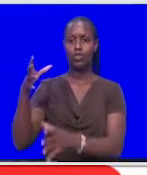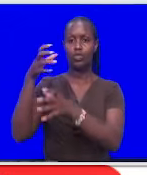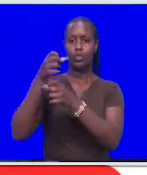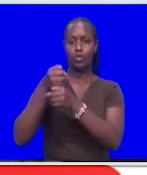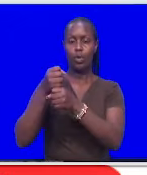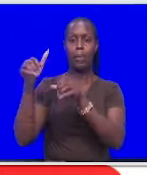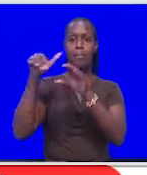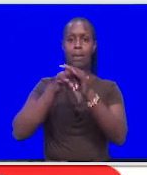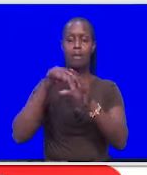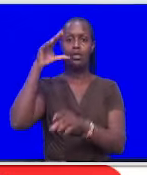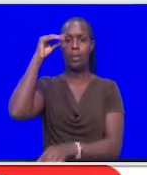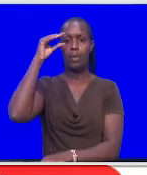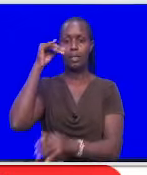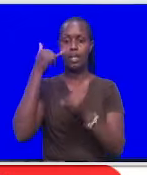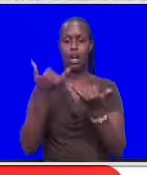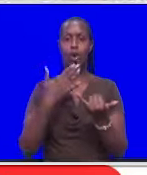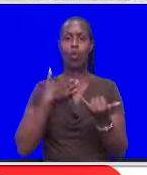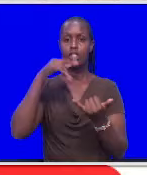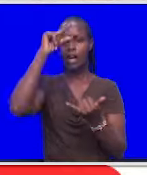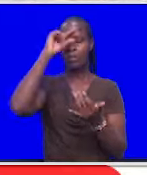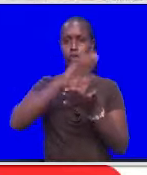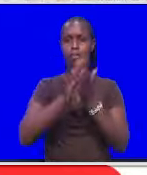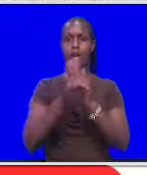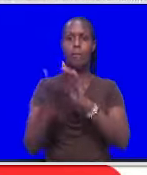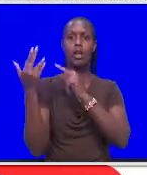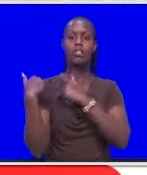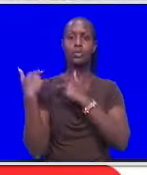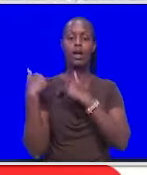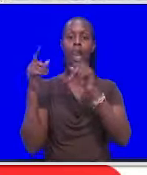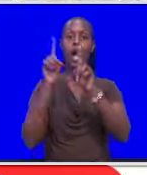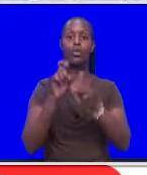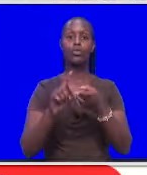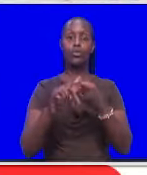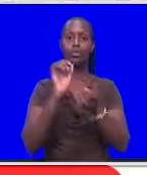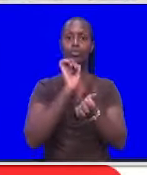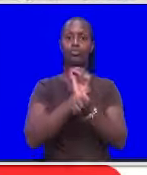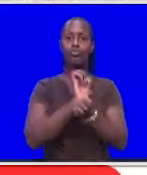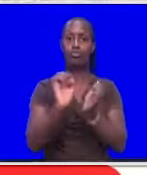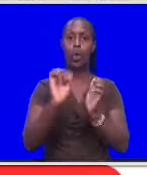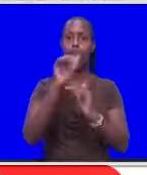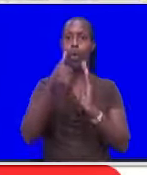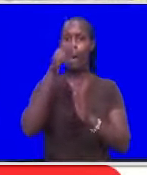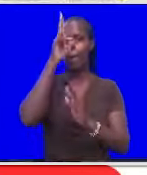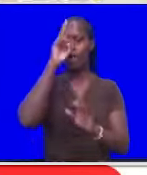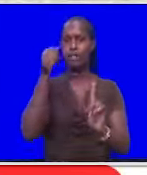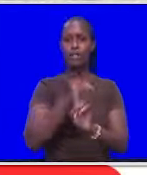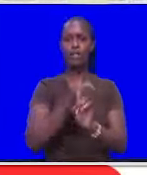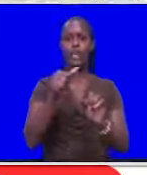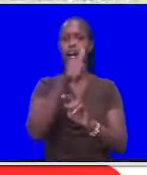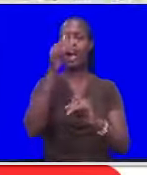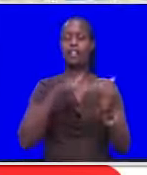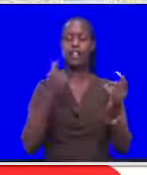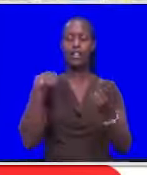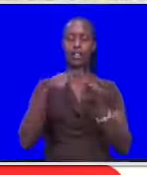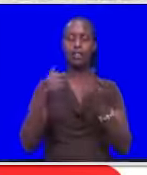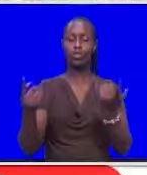pwani imeitaka serikali kuwajibika na kuwafungulia mashtaka polisi walaghai na wakatili badala ya kulaumu mashirika ya